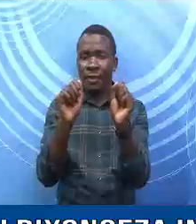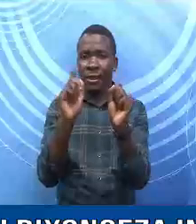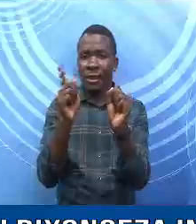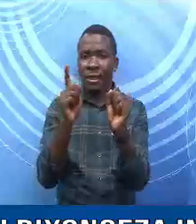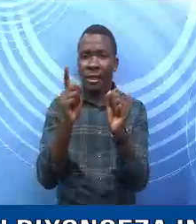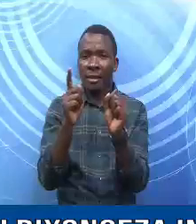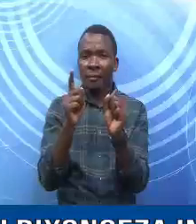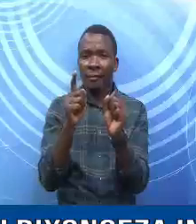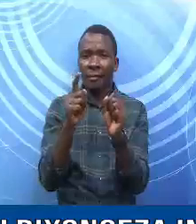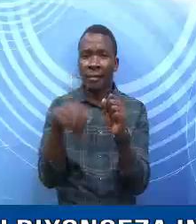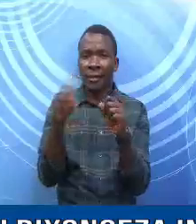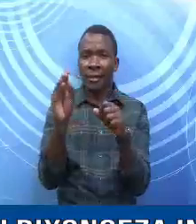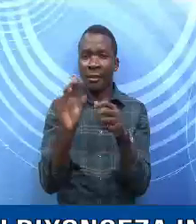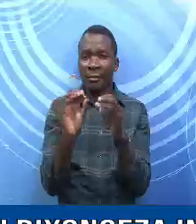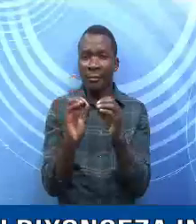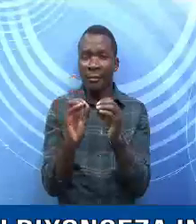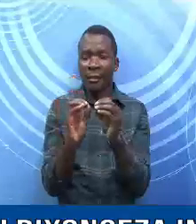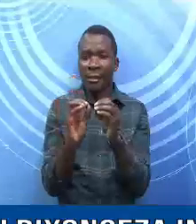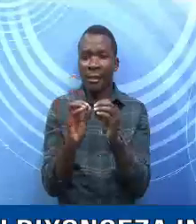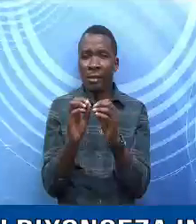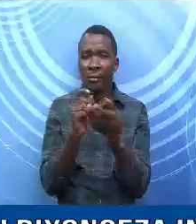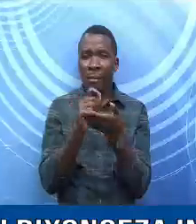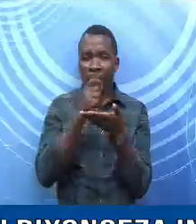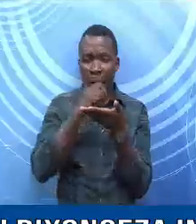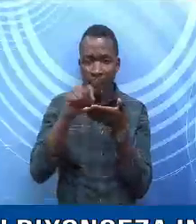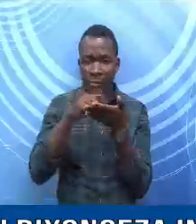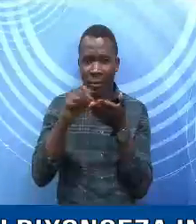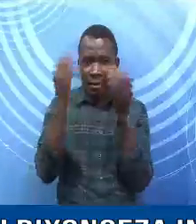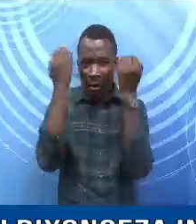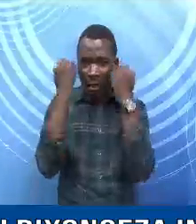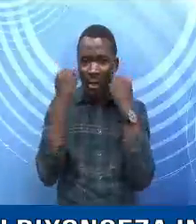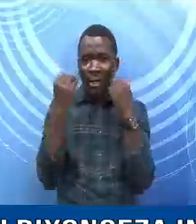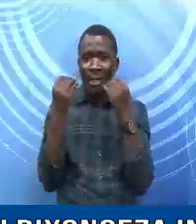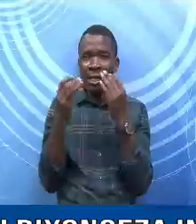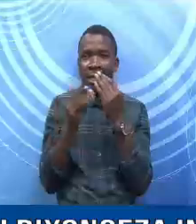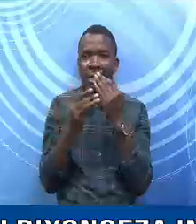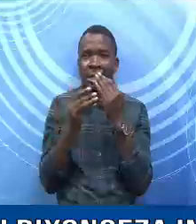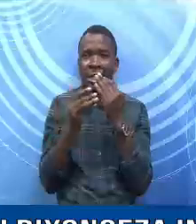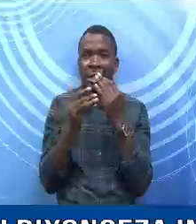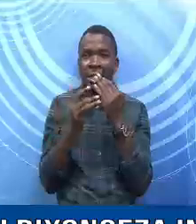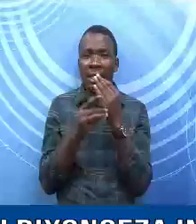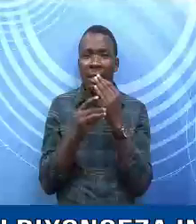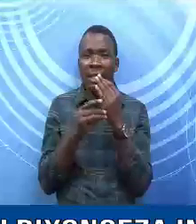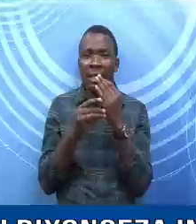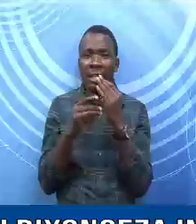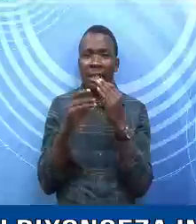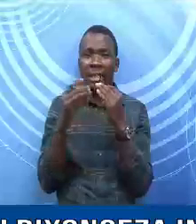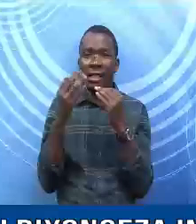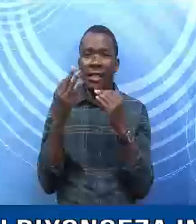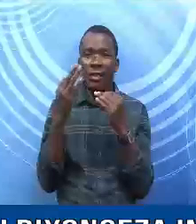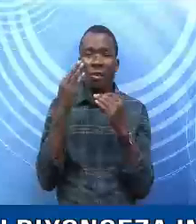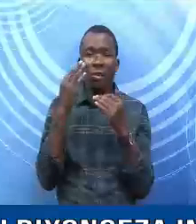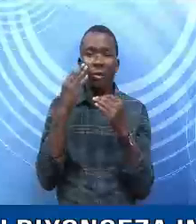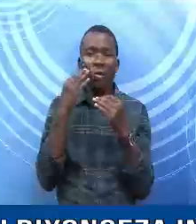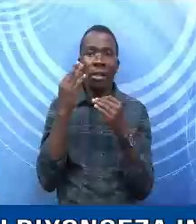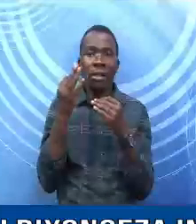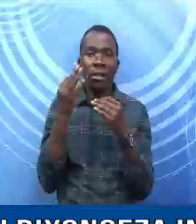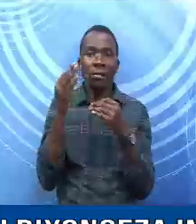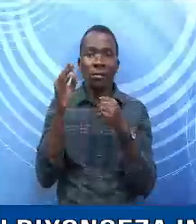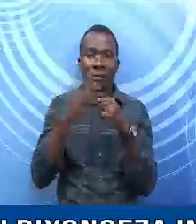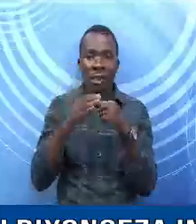Mu nyandiko mvugo y'urubanza yo kuwa gatatu z'ukwa cyenda 2014 BTN TV ifitiye kopi igaragaza